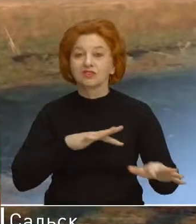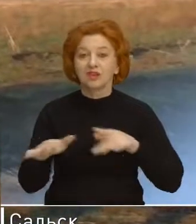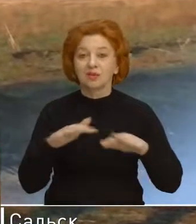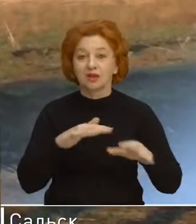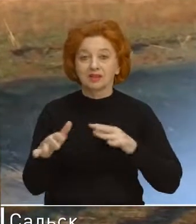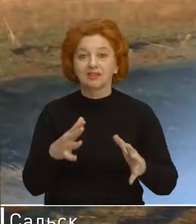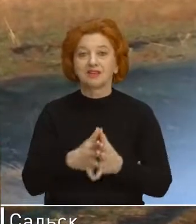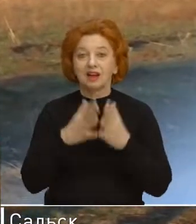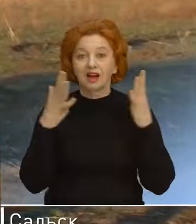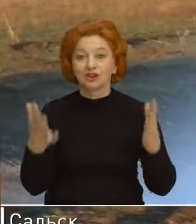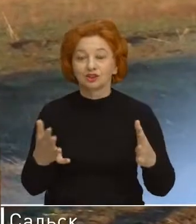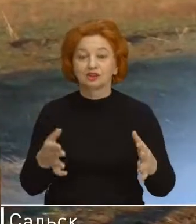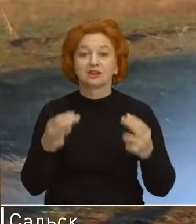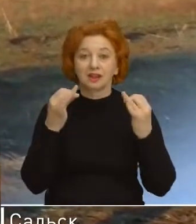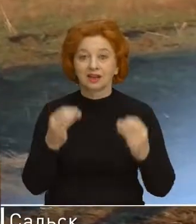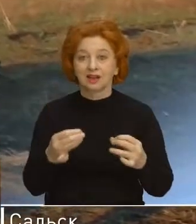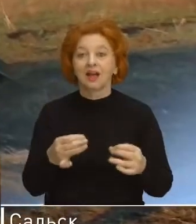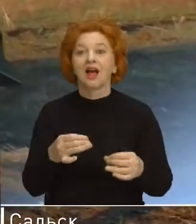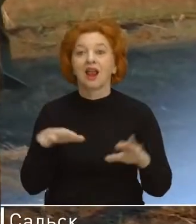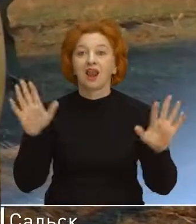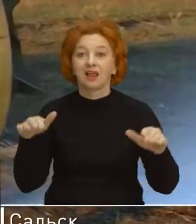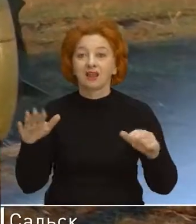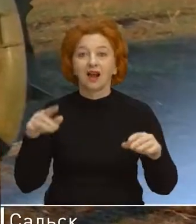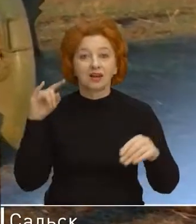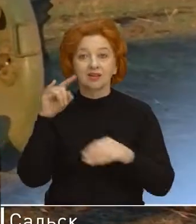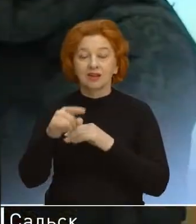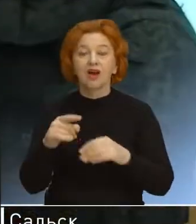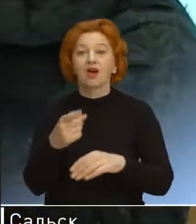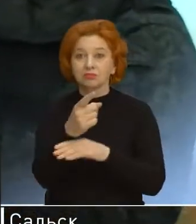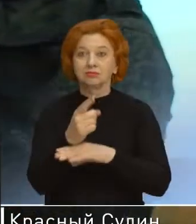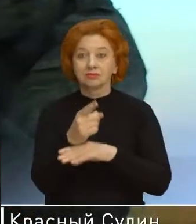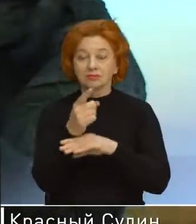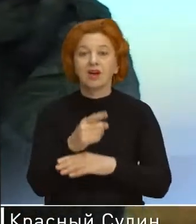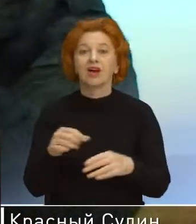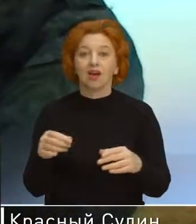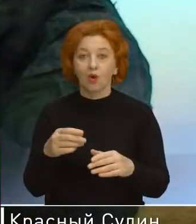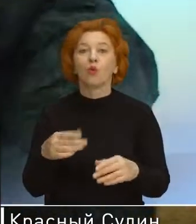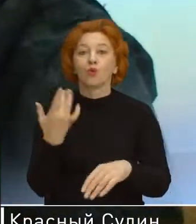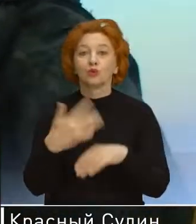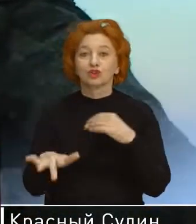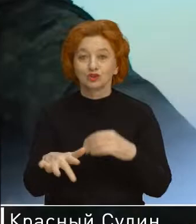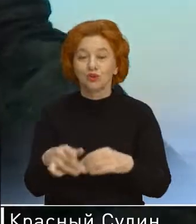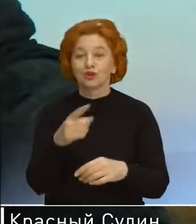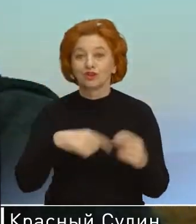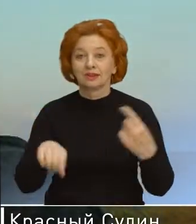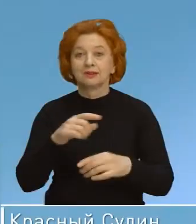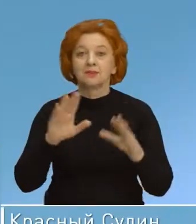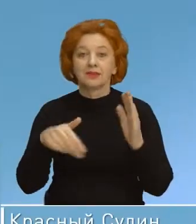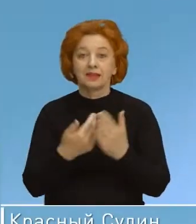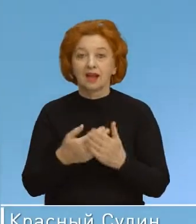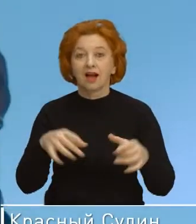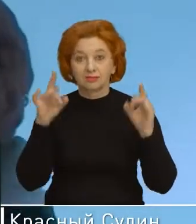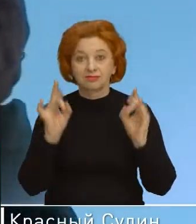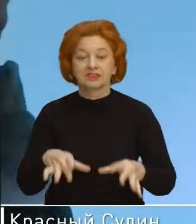с расчетами беспилотных летательных аппаратов уничтожили огневые средства условного противника. Для нанесения